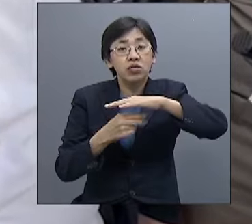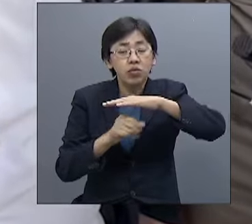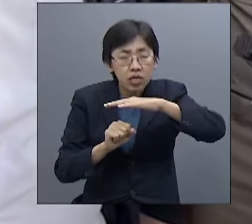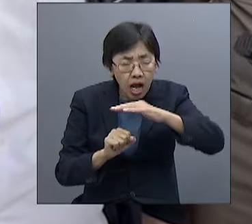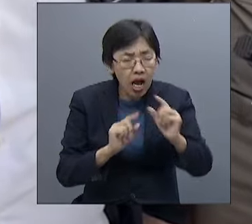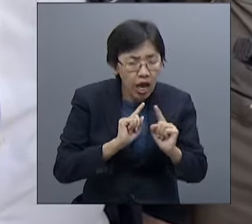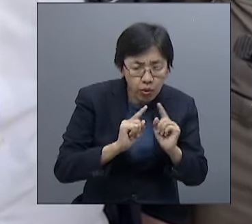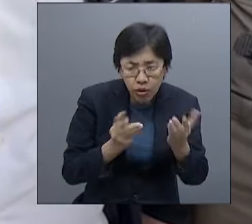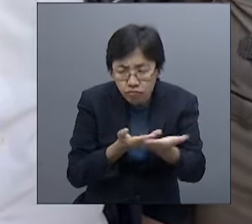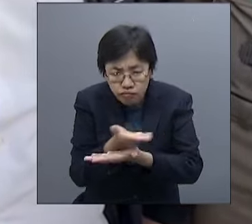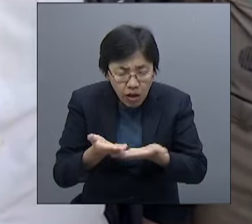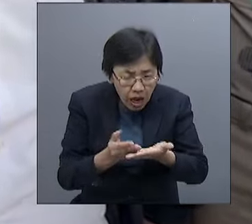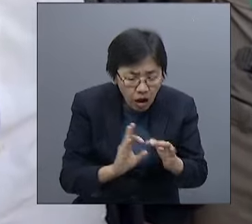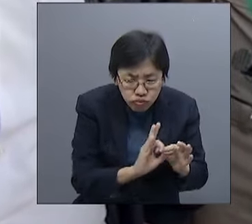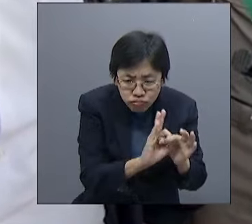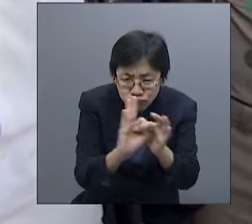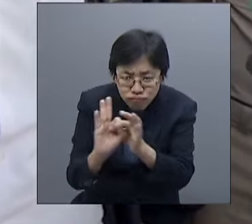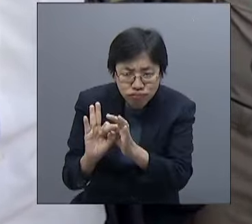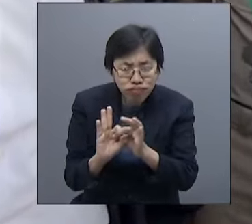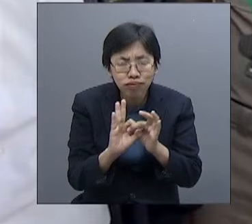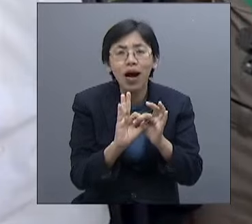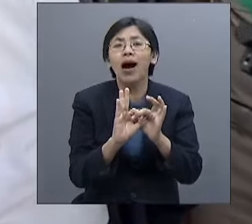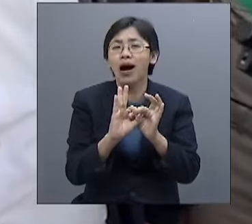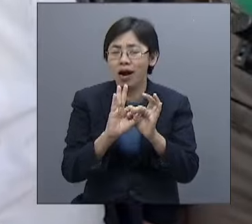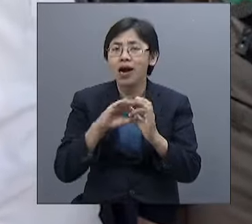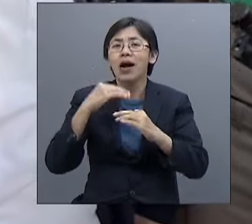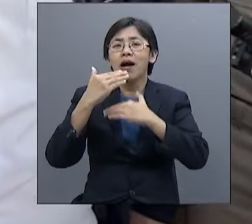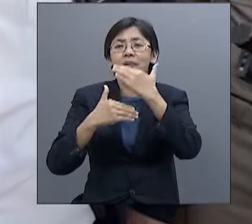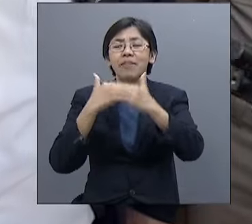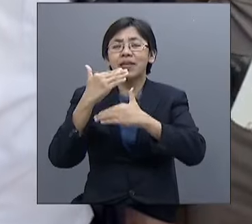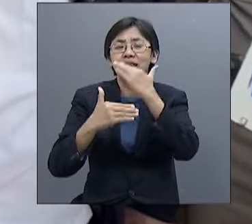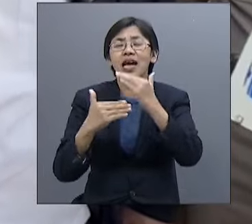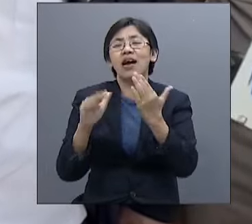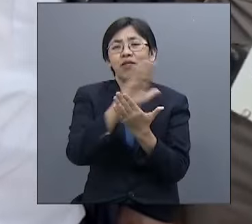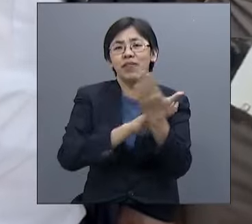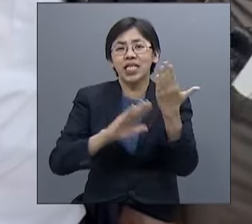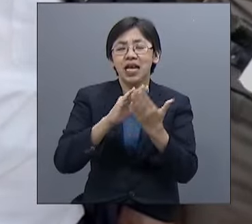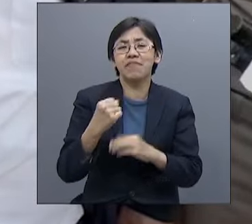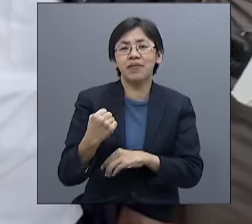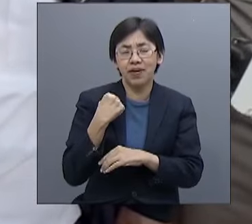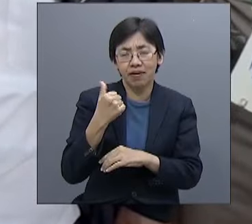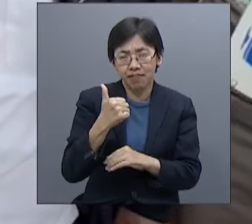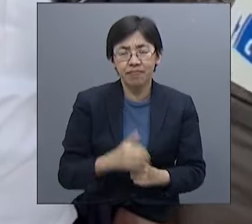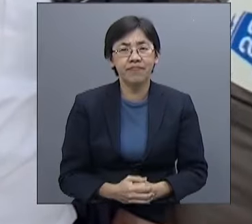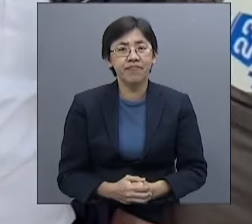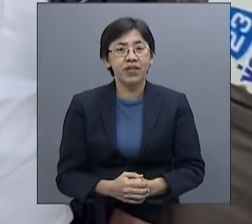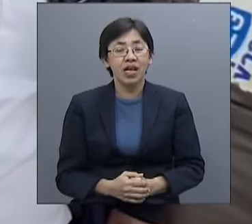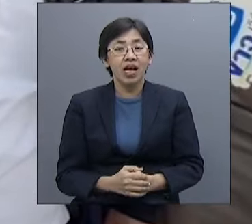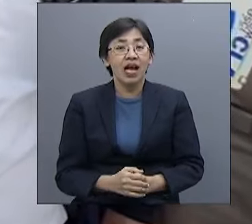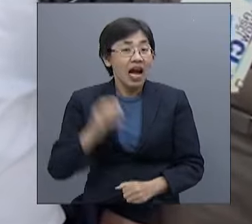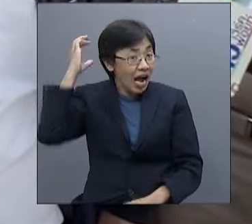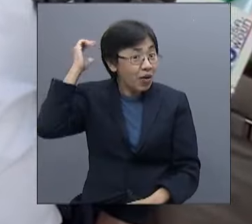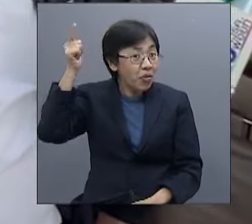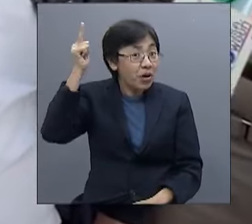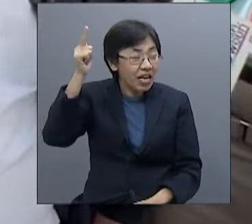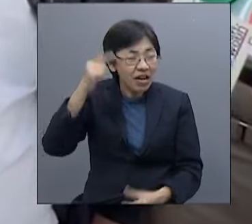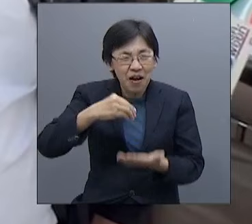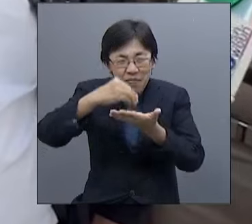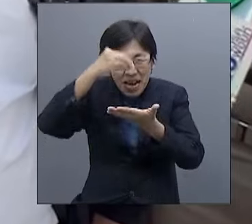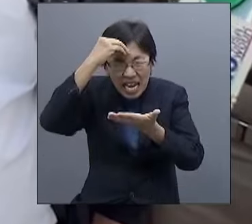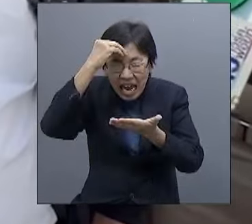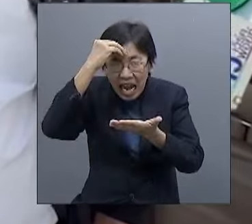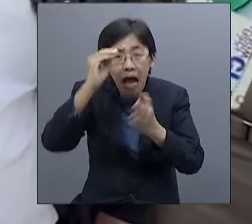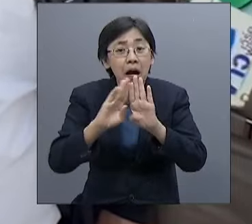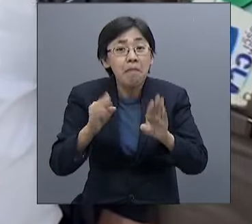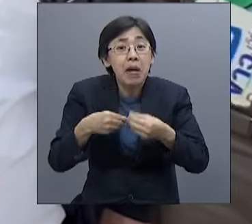ทศเป็นคอนเนคชั่นในเชิงบวกเป็นพลังให้ประเทศ แต่ไม่ได้เปิดเพื่อให้คุณต้องอิงเข้ามาเรียนอะไรพวกนั้นไม่เกี่ยวกัน